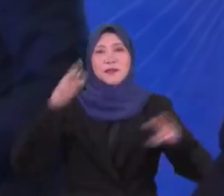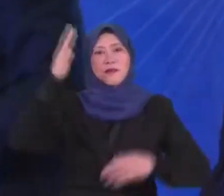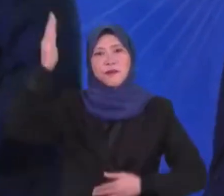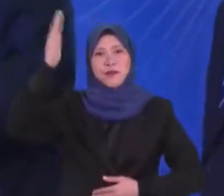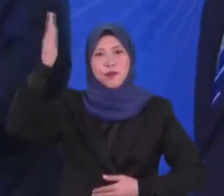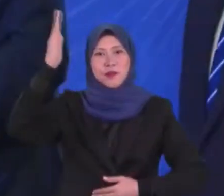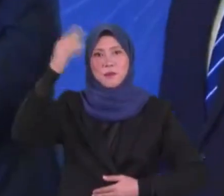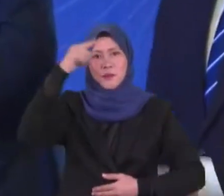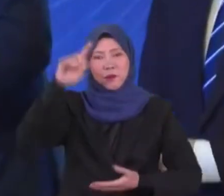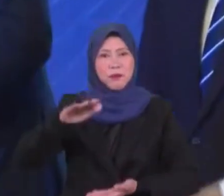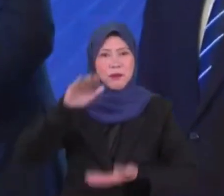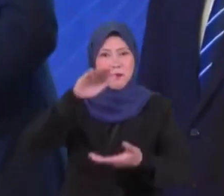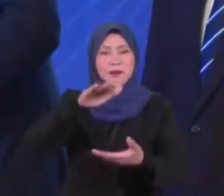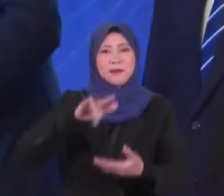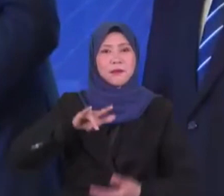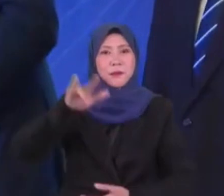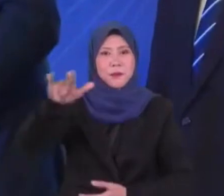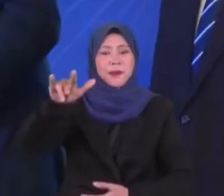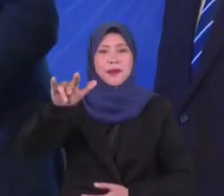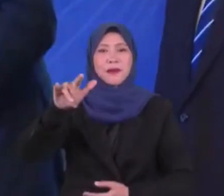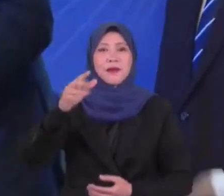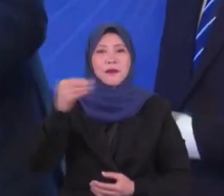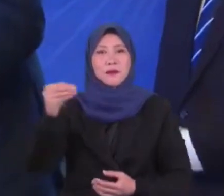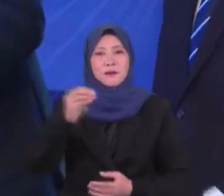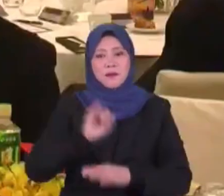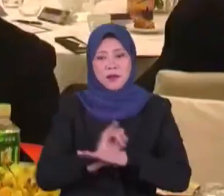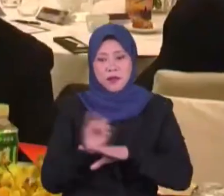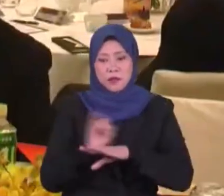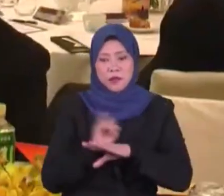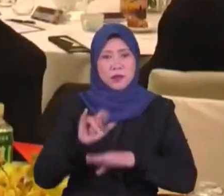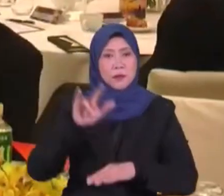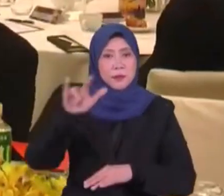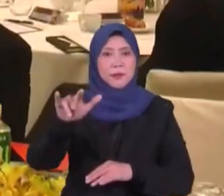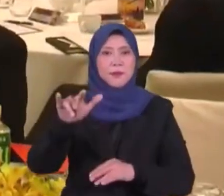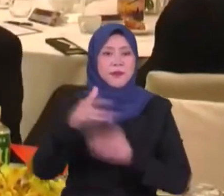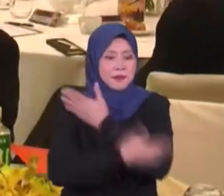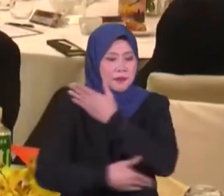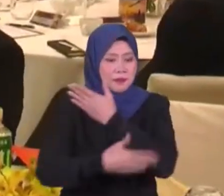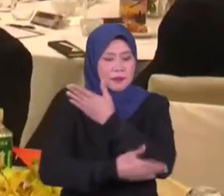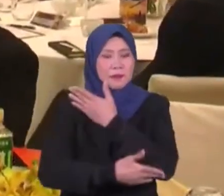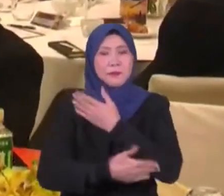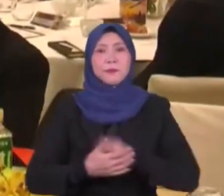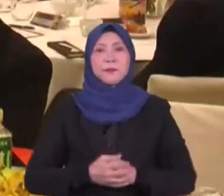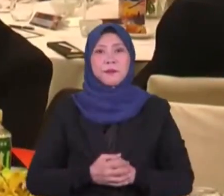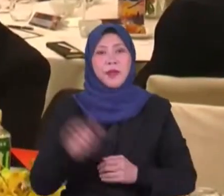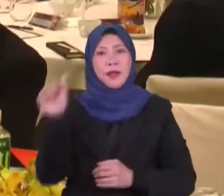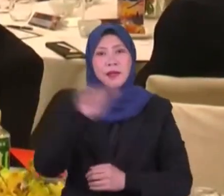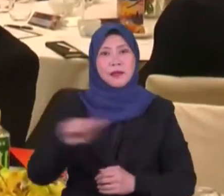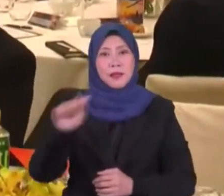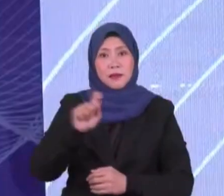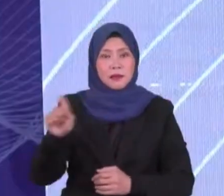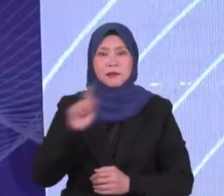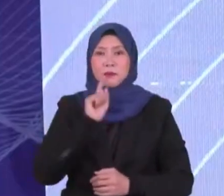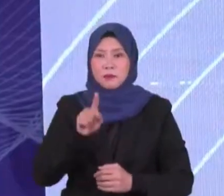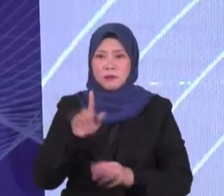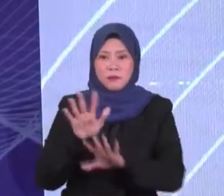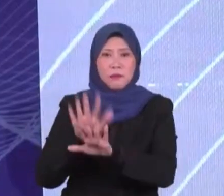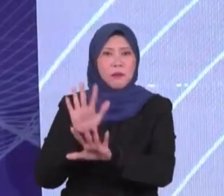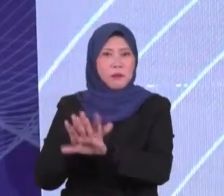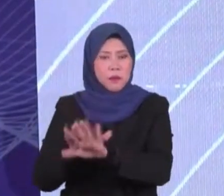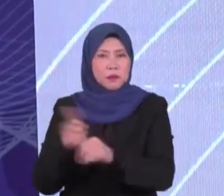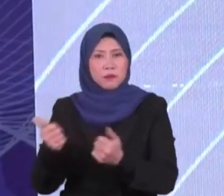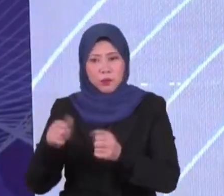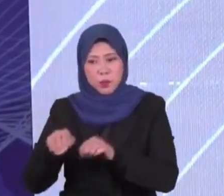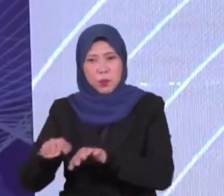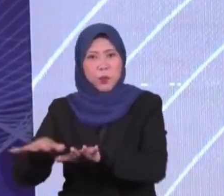forum rantaian bekalan aeroangkasa Boeing perbadanan industri aeroangkasa negara setakat ini Asia Tenggara merupakan Rantau yang paling pesat